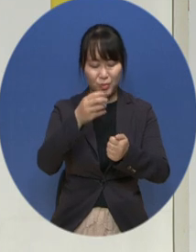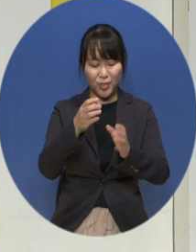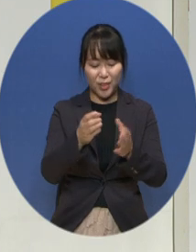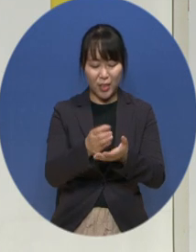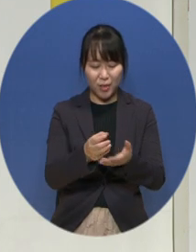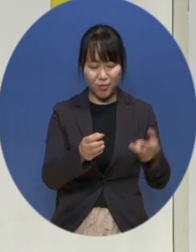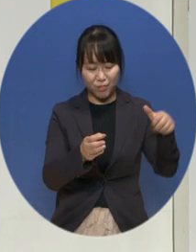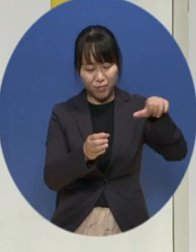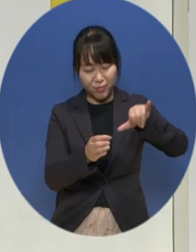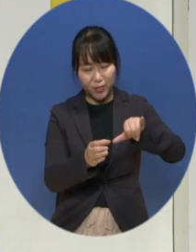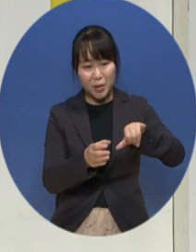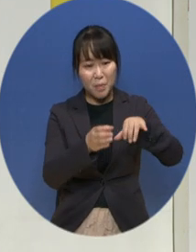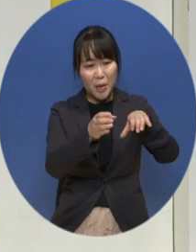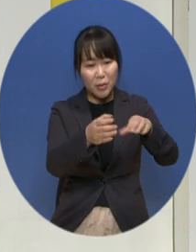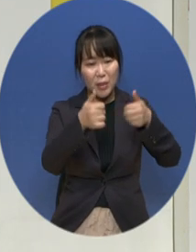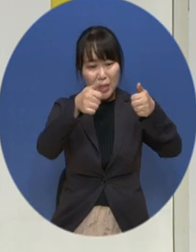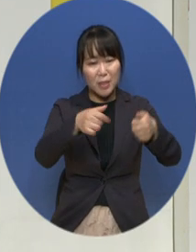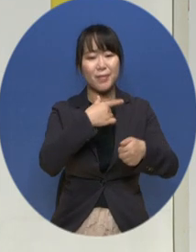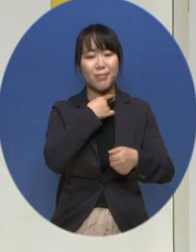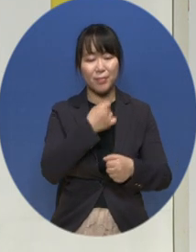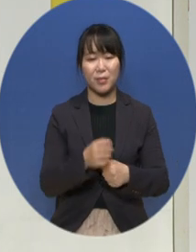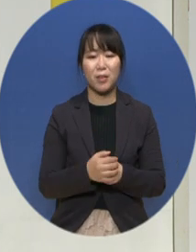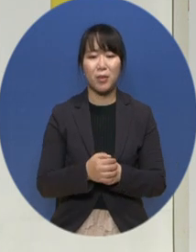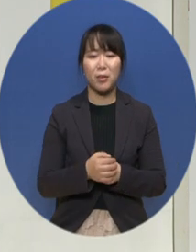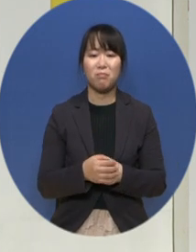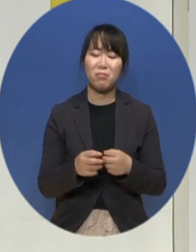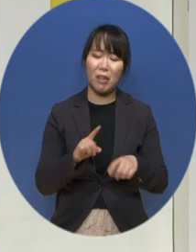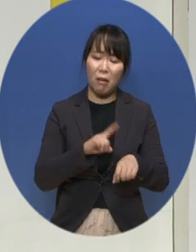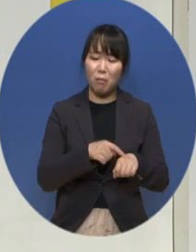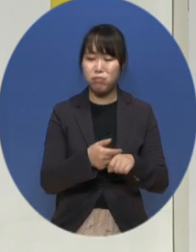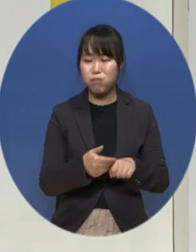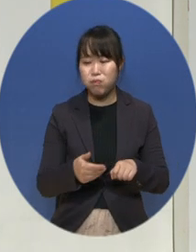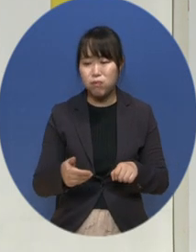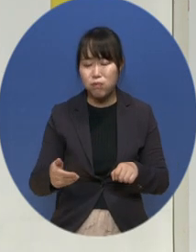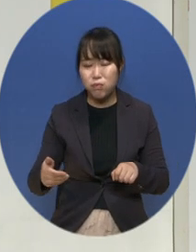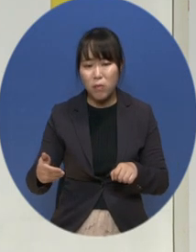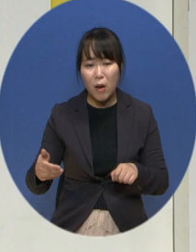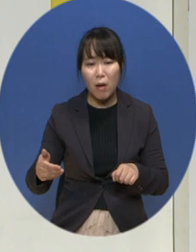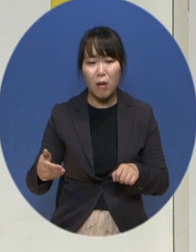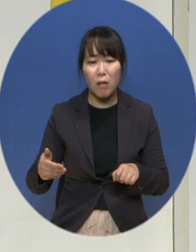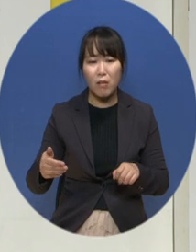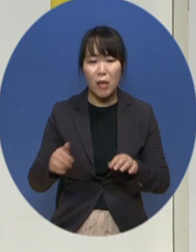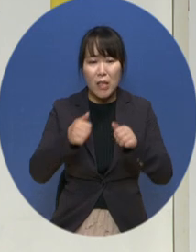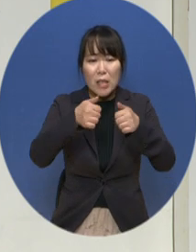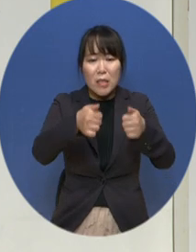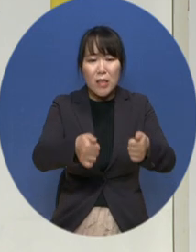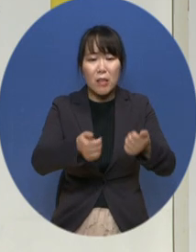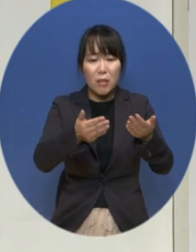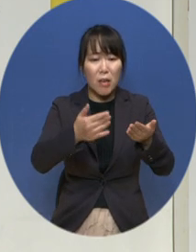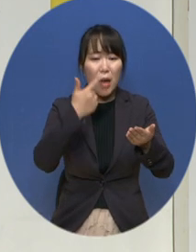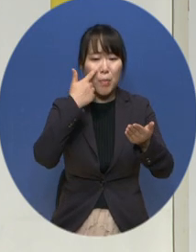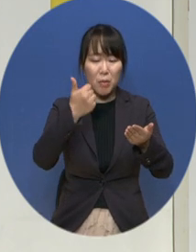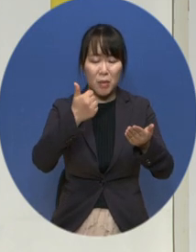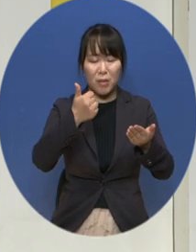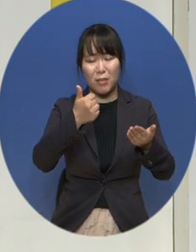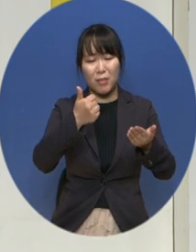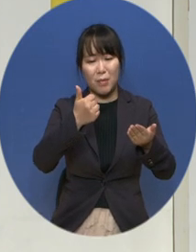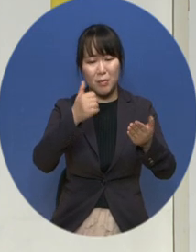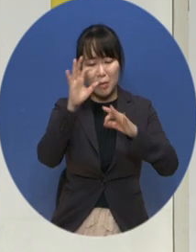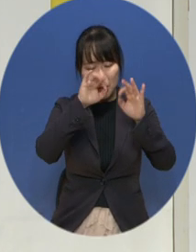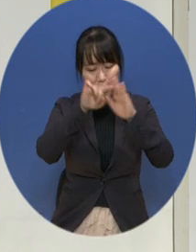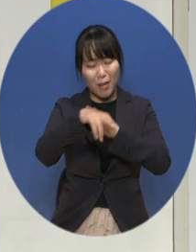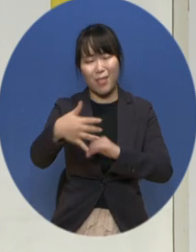안 돌리고 인사 드리고 싶은데 요 띄게 어떻게 하다보니까 예 총 적인 산 트레이 될 아버님 한테 는 굉장히